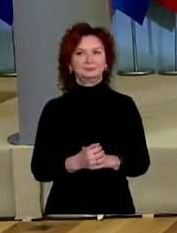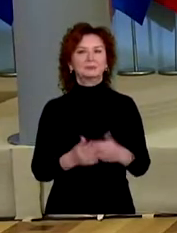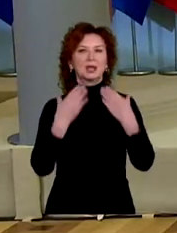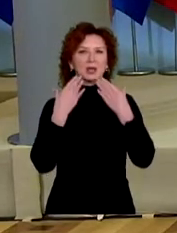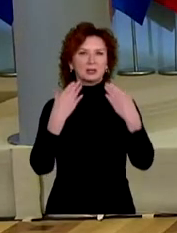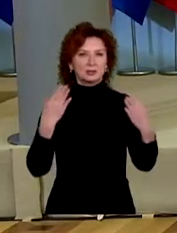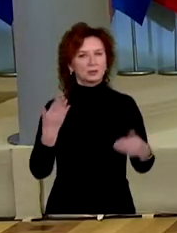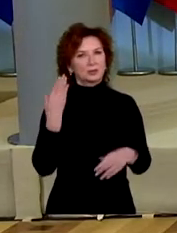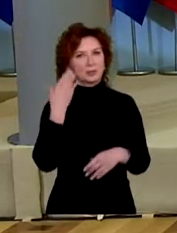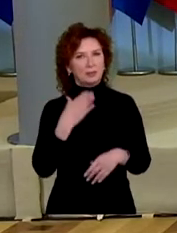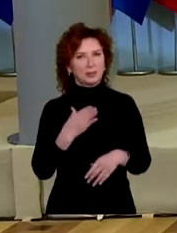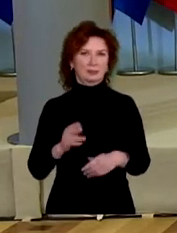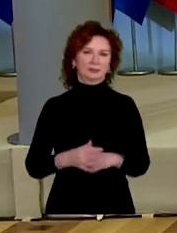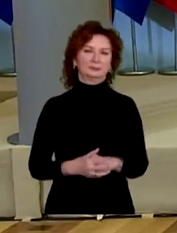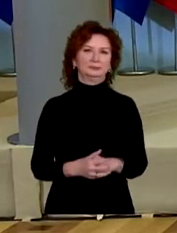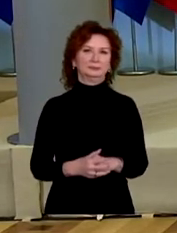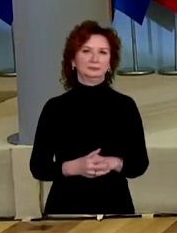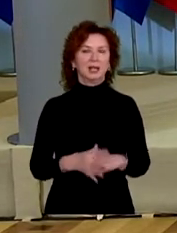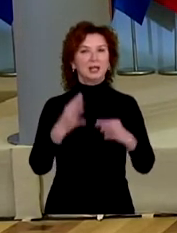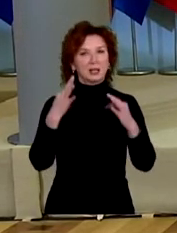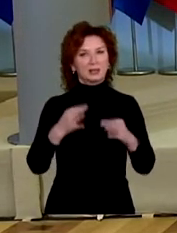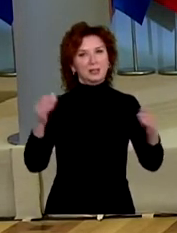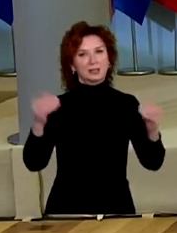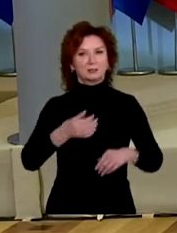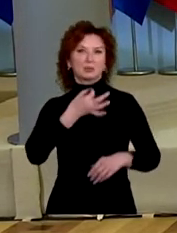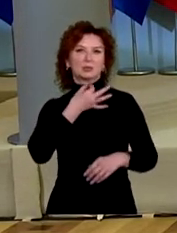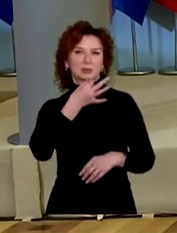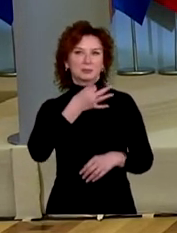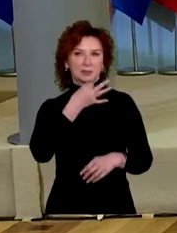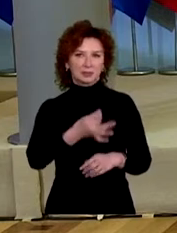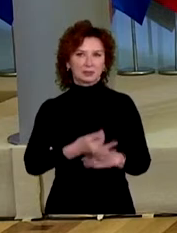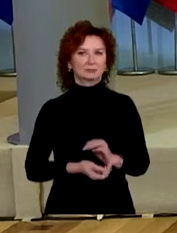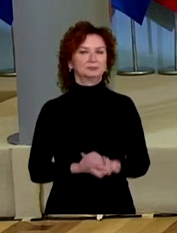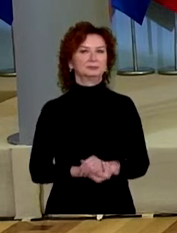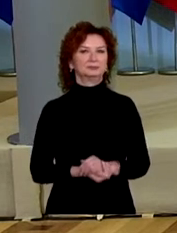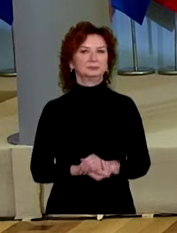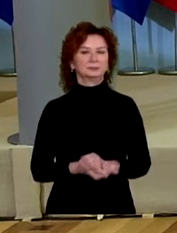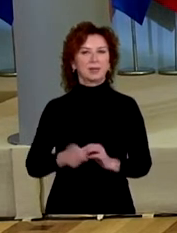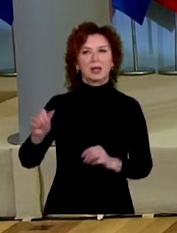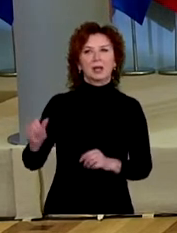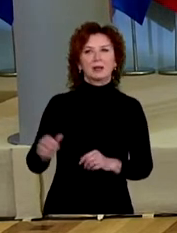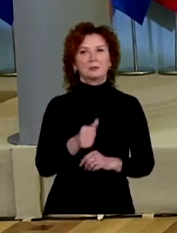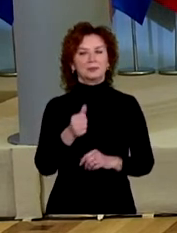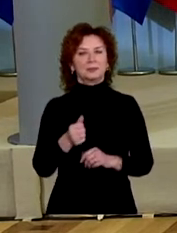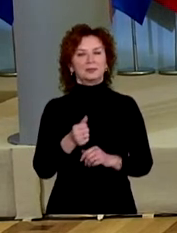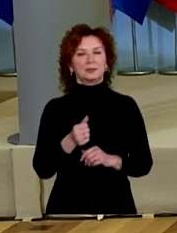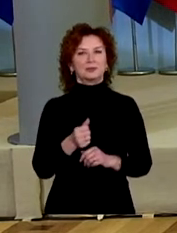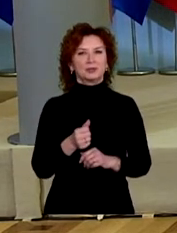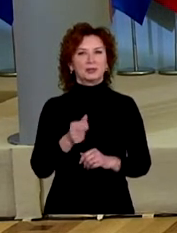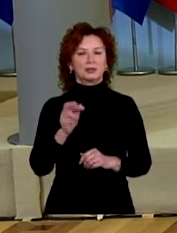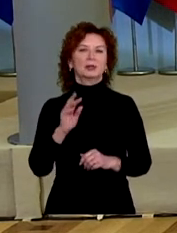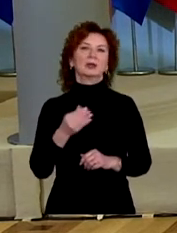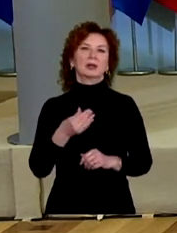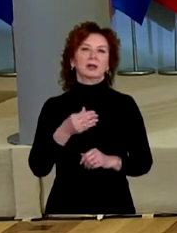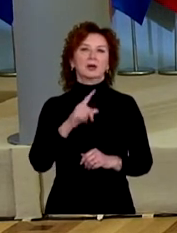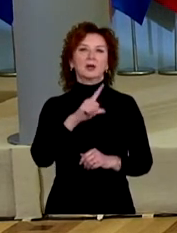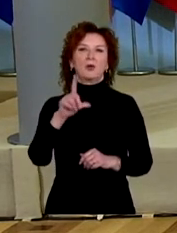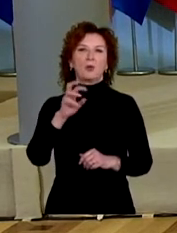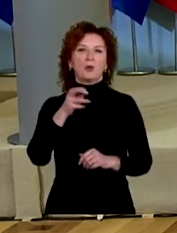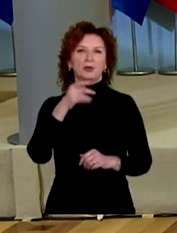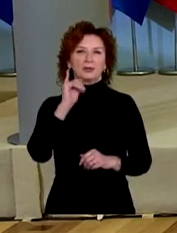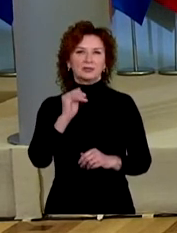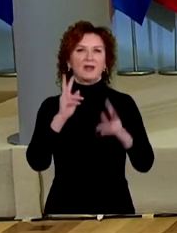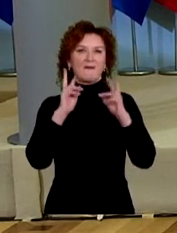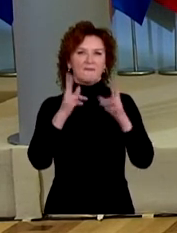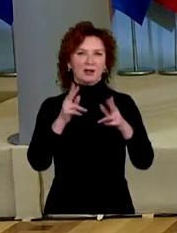panie ministrze. Szanowni państwo, teraz będzie możliwość zadawania pytań. Bardzo proszę, pierwszy zgłosił się pan redaktor Aureliusz Łojewski, Fakty